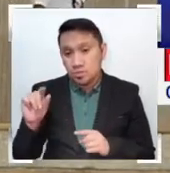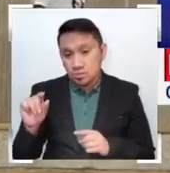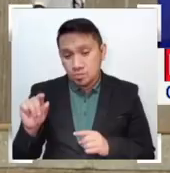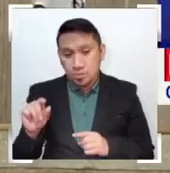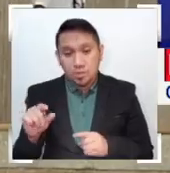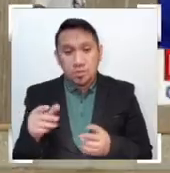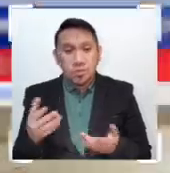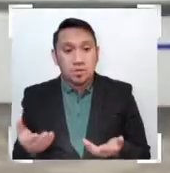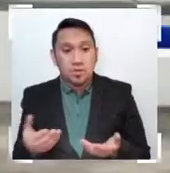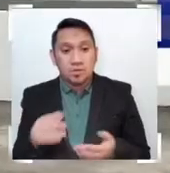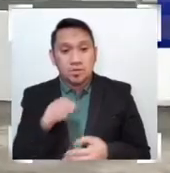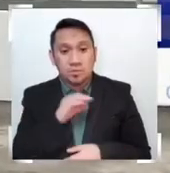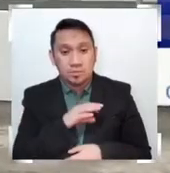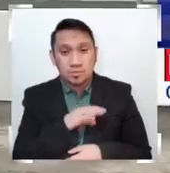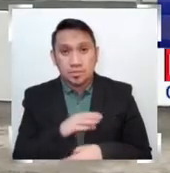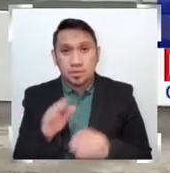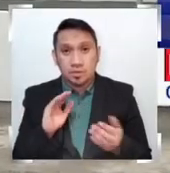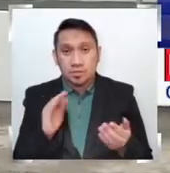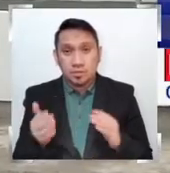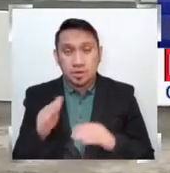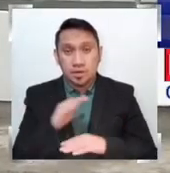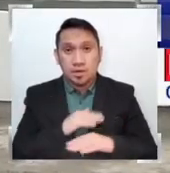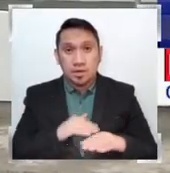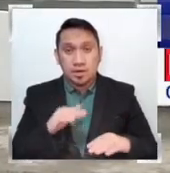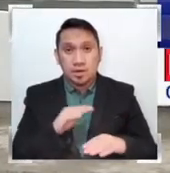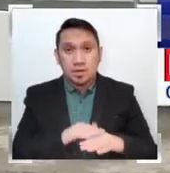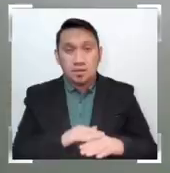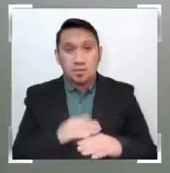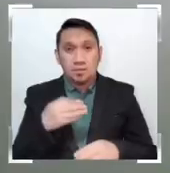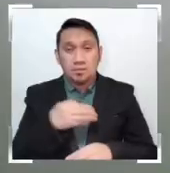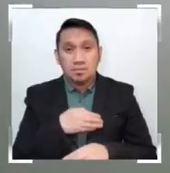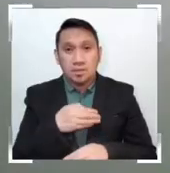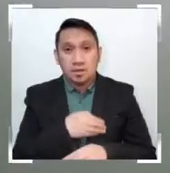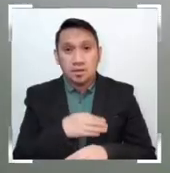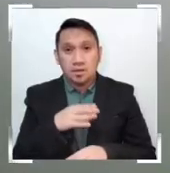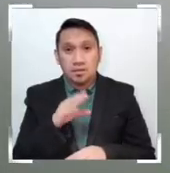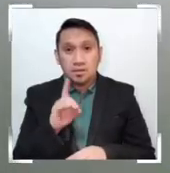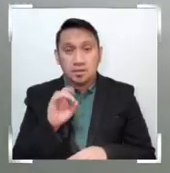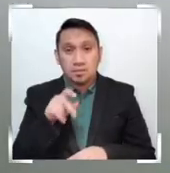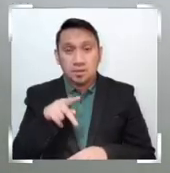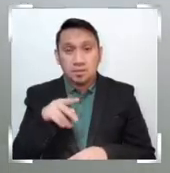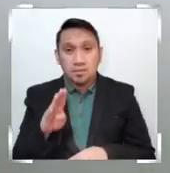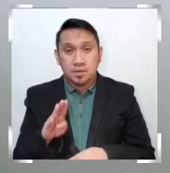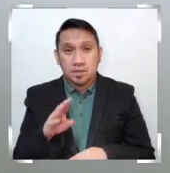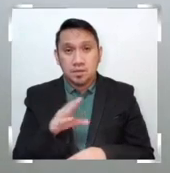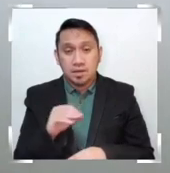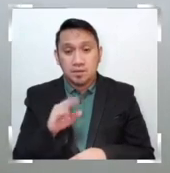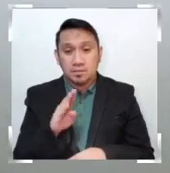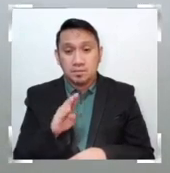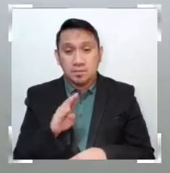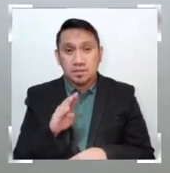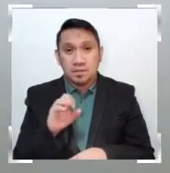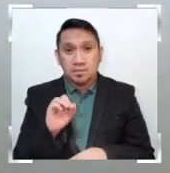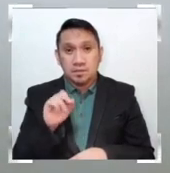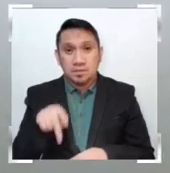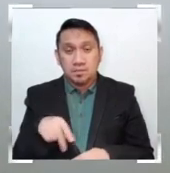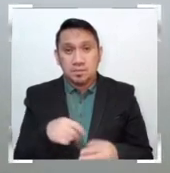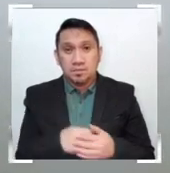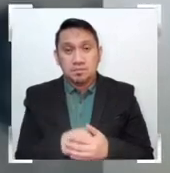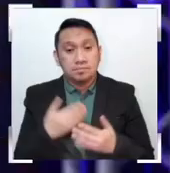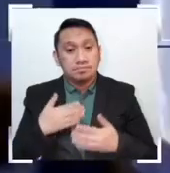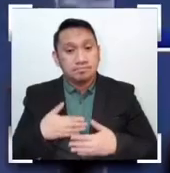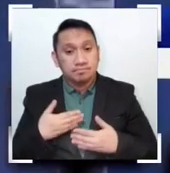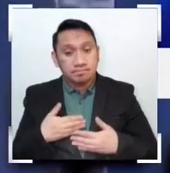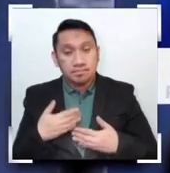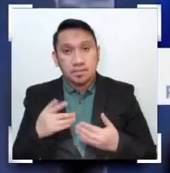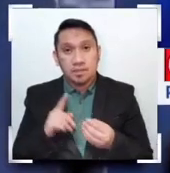GSIS kumpara sa Land Bank, DBP at Bangko Sentral. Ikinatuwa naman ng Philippine Chamber of Commerce and Industry ang